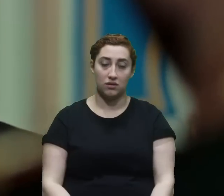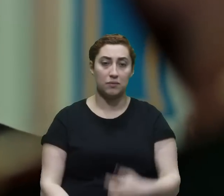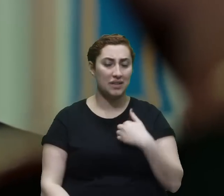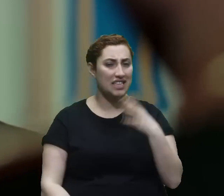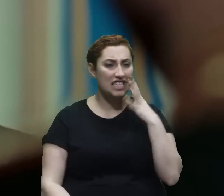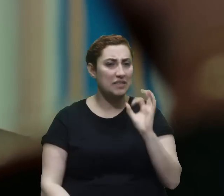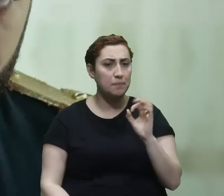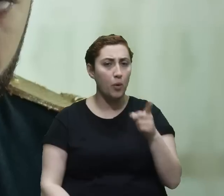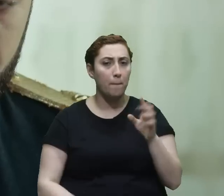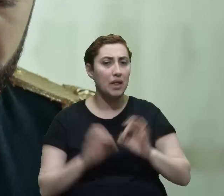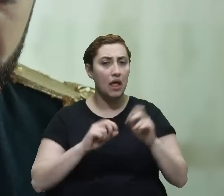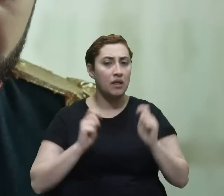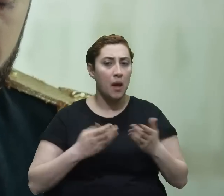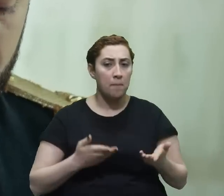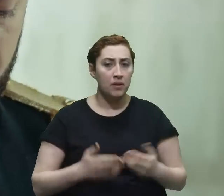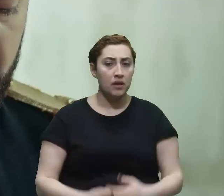Bana kim saldırdı?